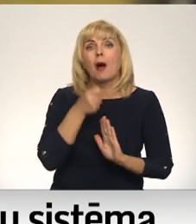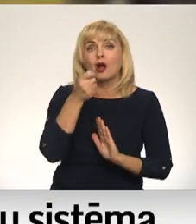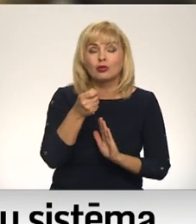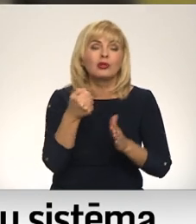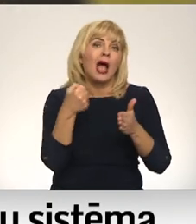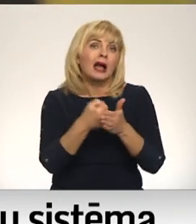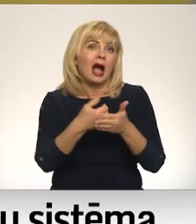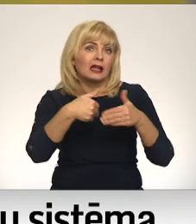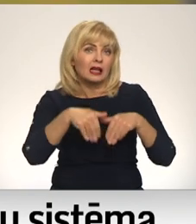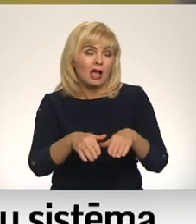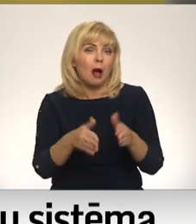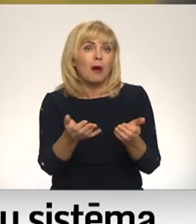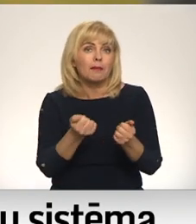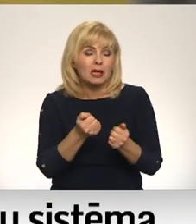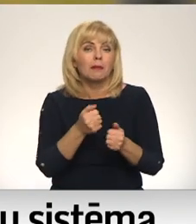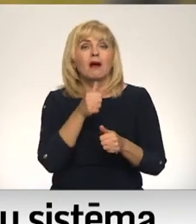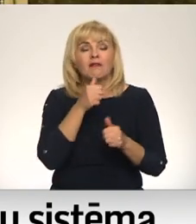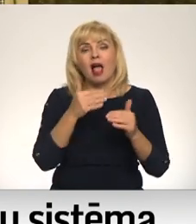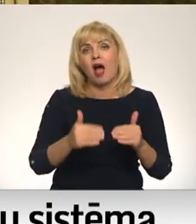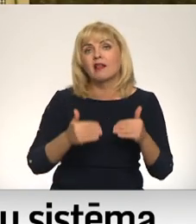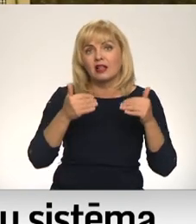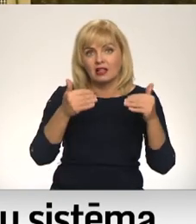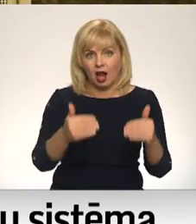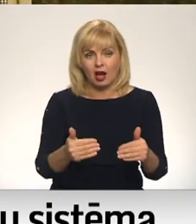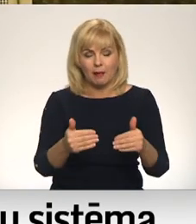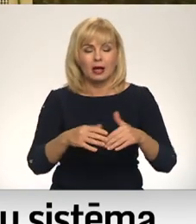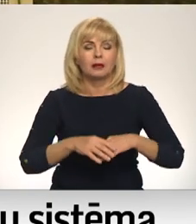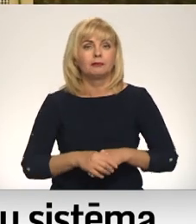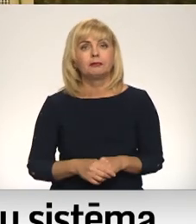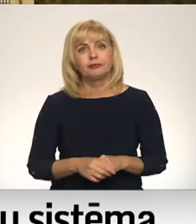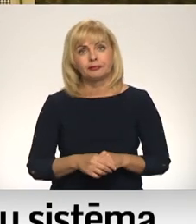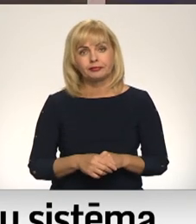galīgu lēmumu pieņemšana vēl esot atliekama. Vitāna Strate, Latvijas televīzija.